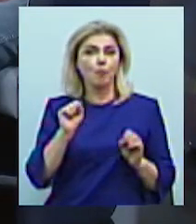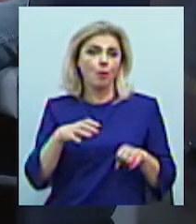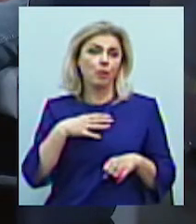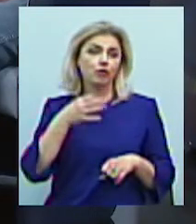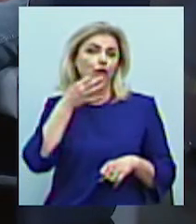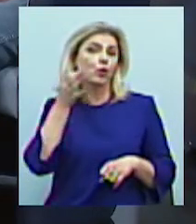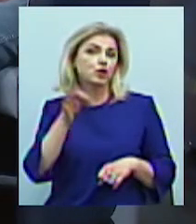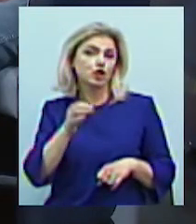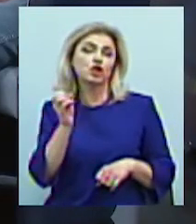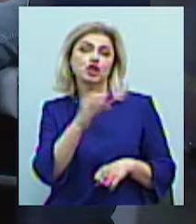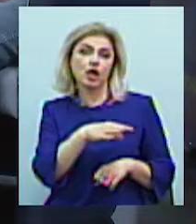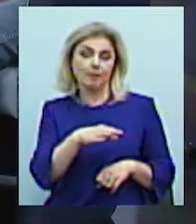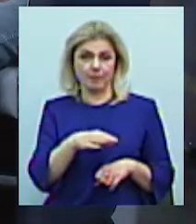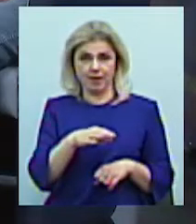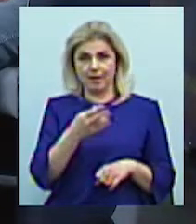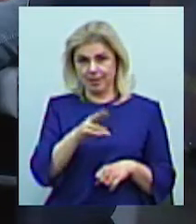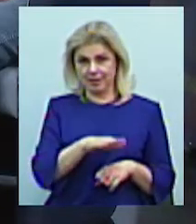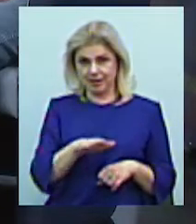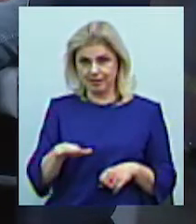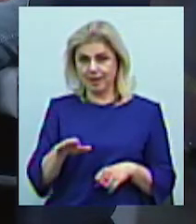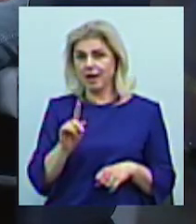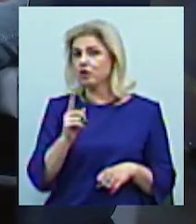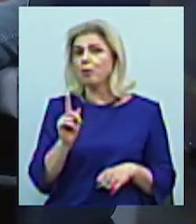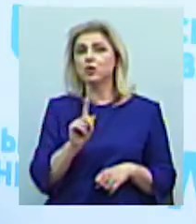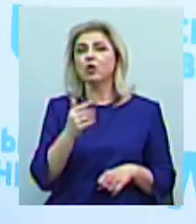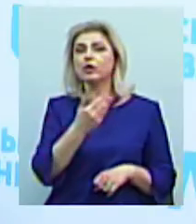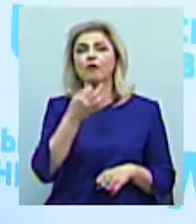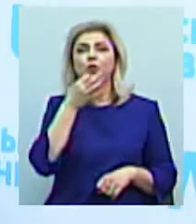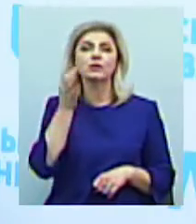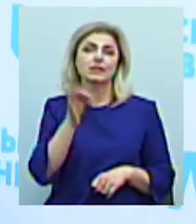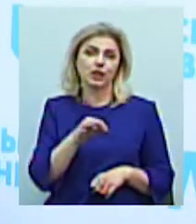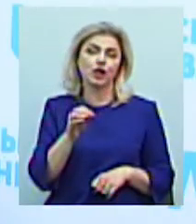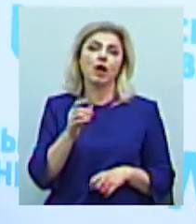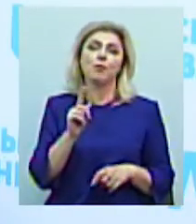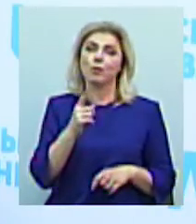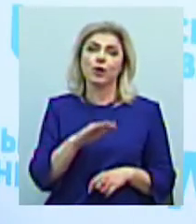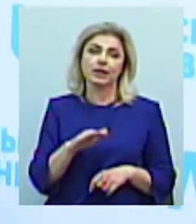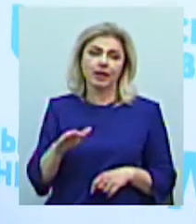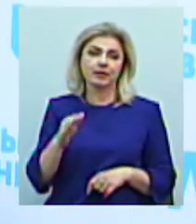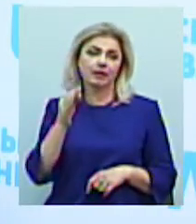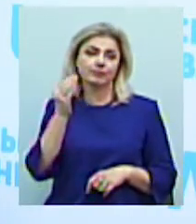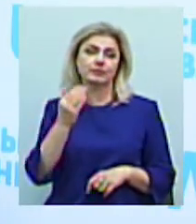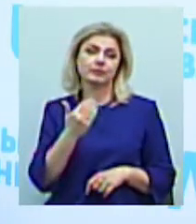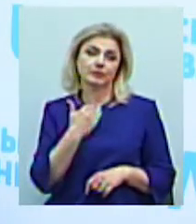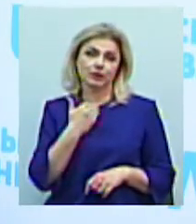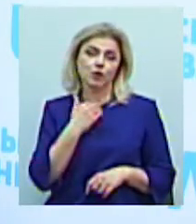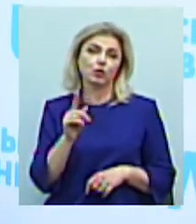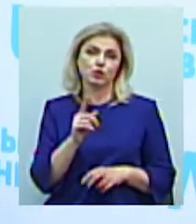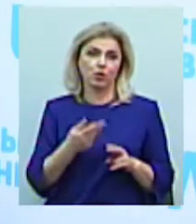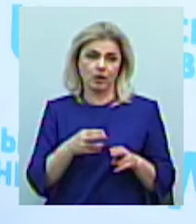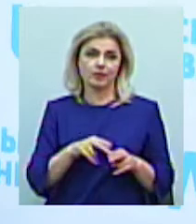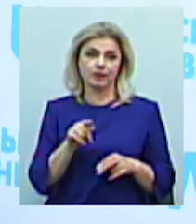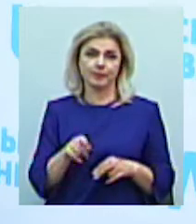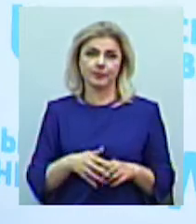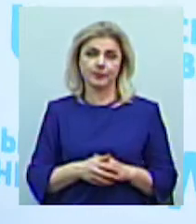дітей, ніж не тому, що вона вкусніше, а тому, що їм здається дітям, що саме ось. Да,